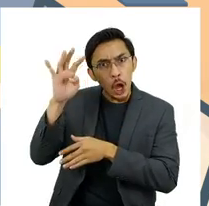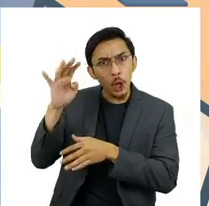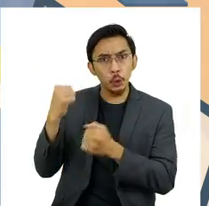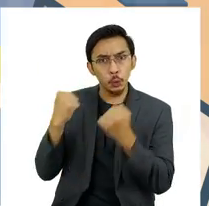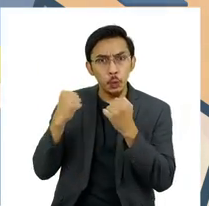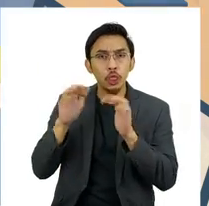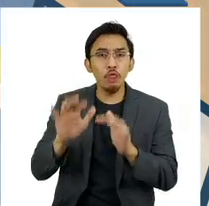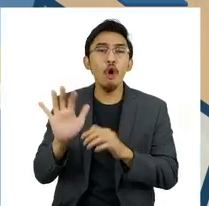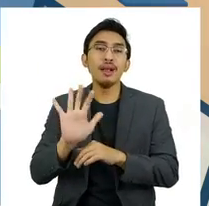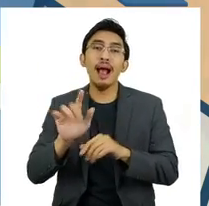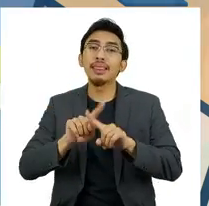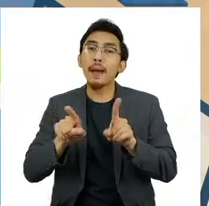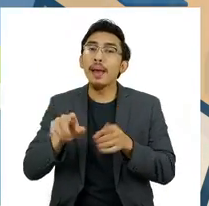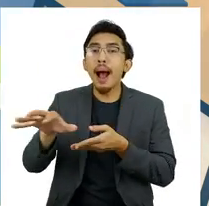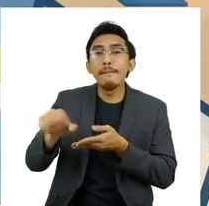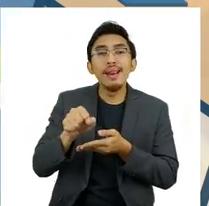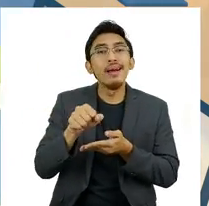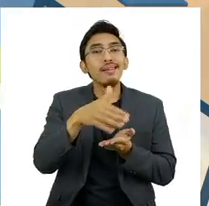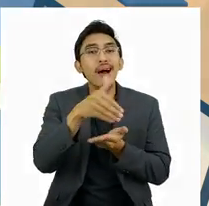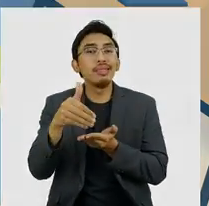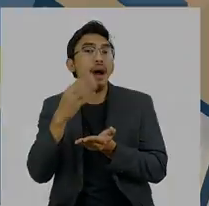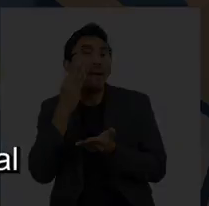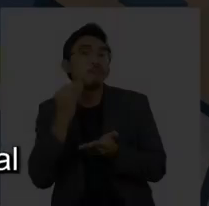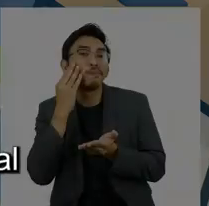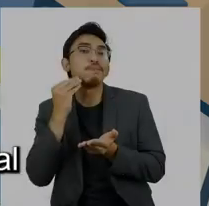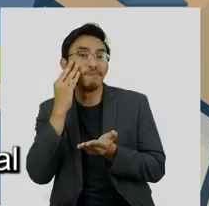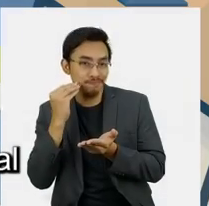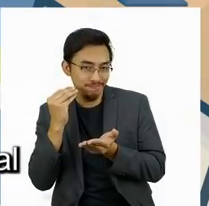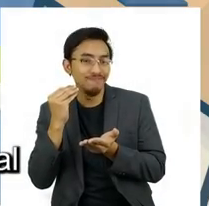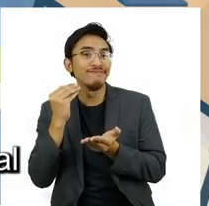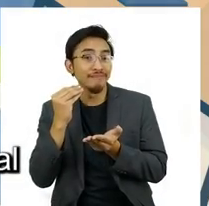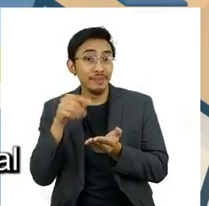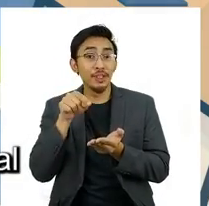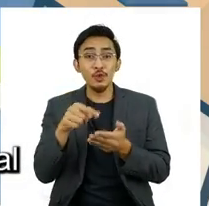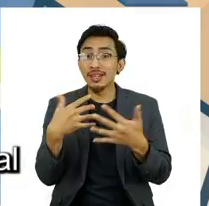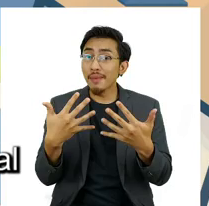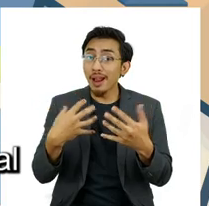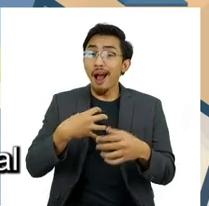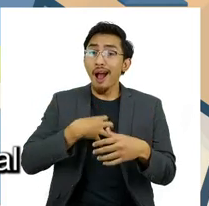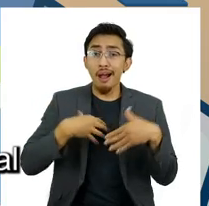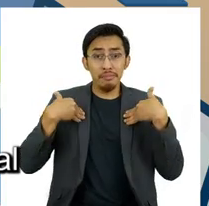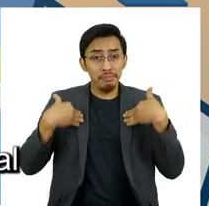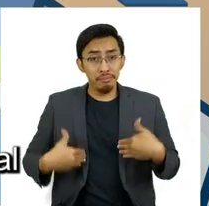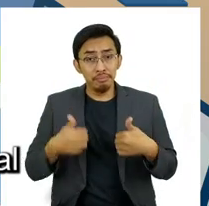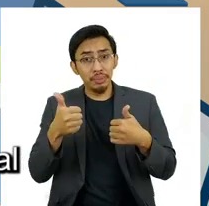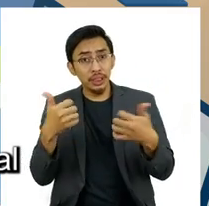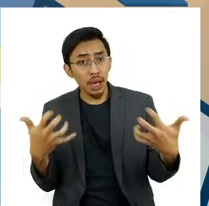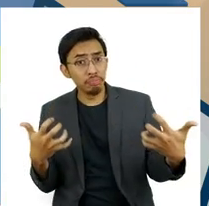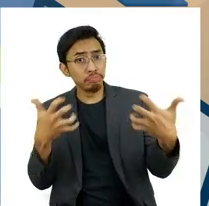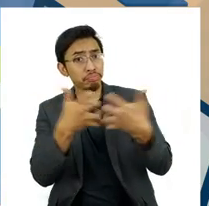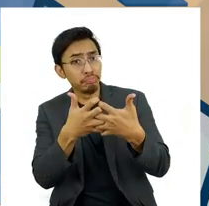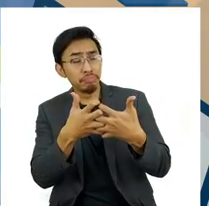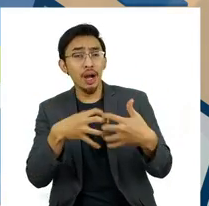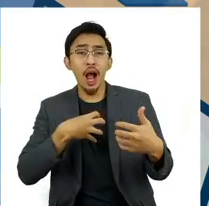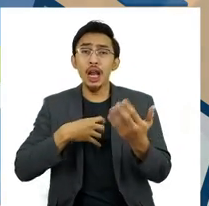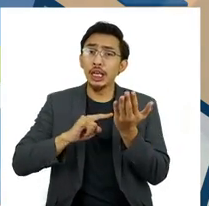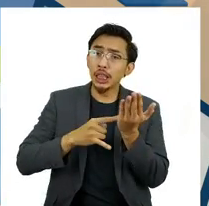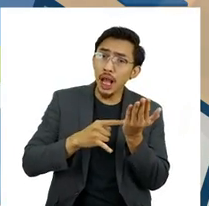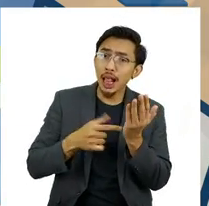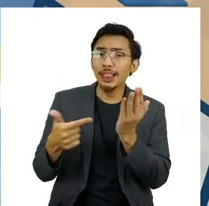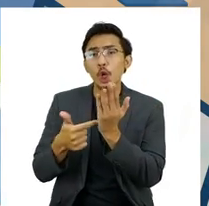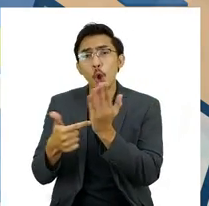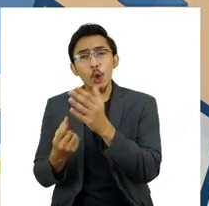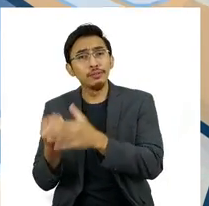kuat, tetapi diambil dari pengamatan empiris dan bagaimana hak asasi manusia beradaptasi di ranah digital dengan teknologi yang